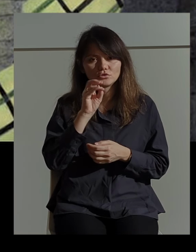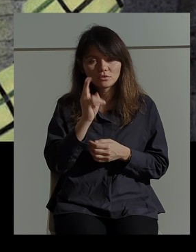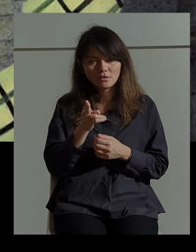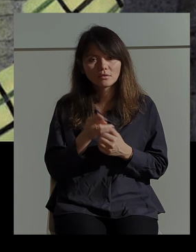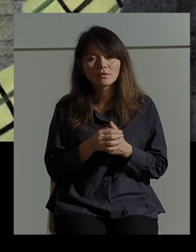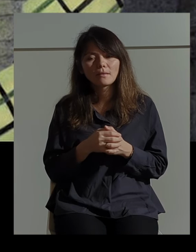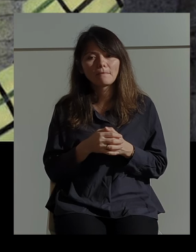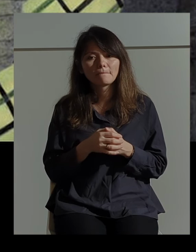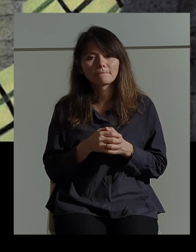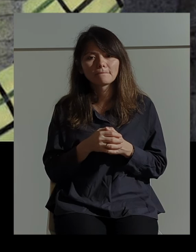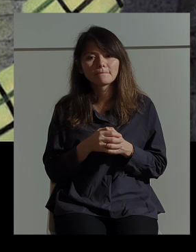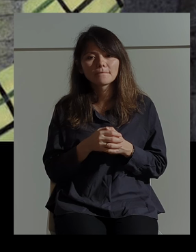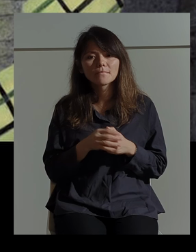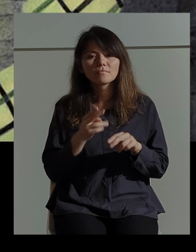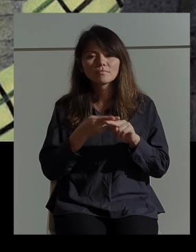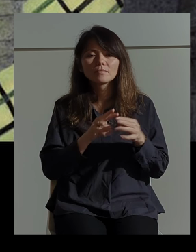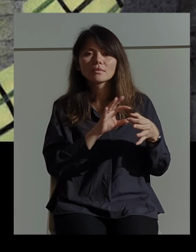жика